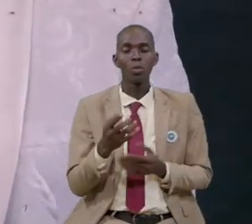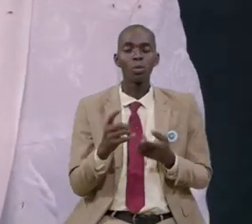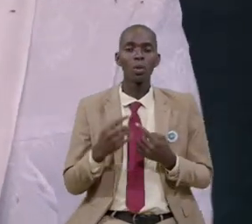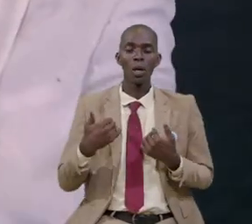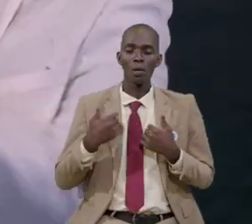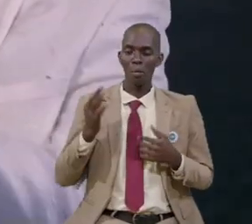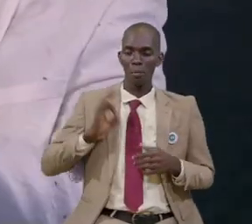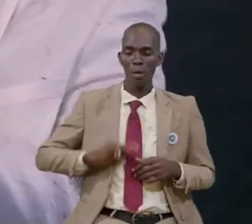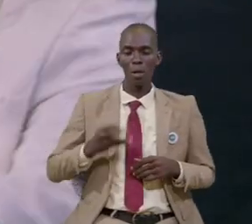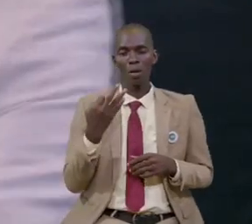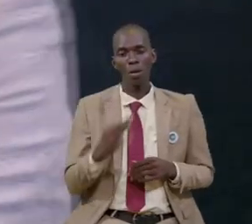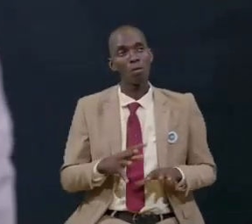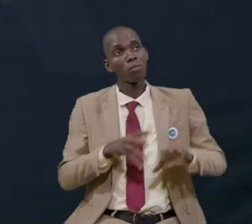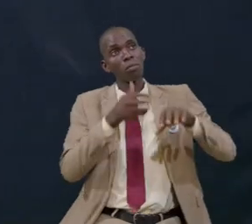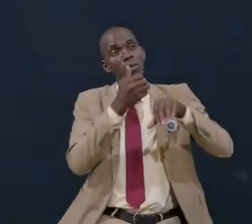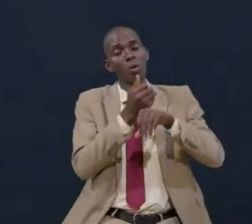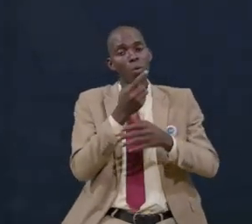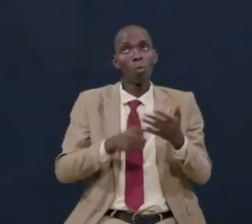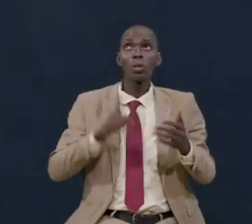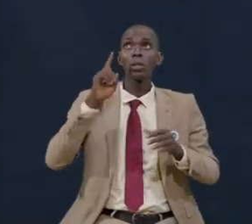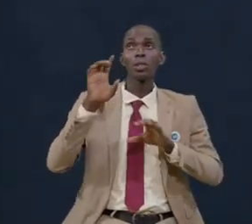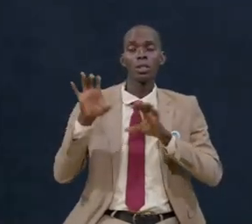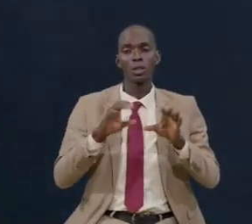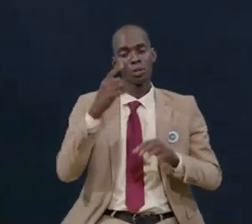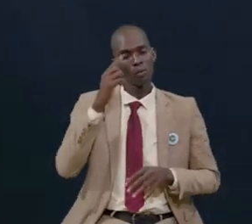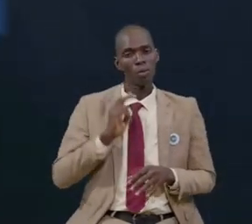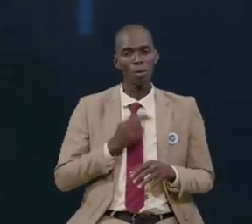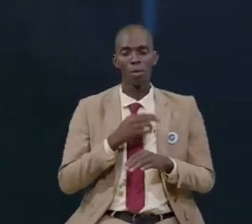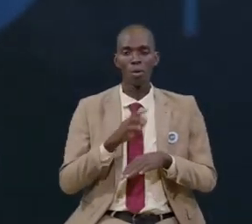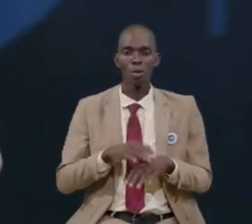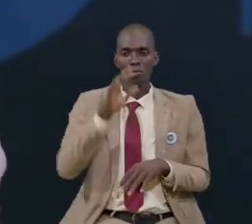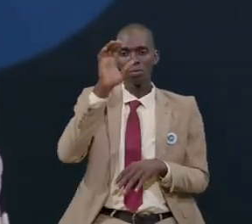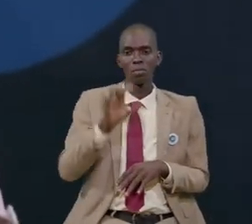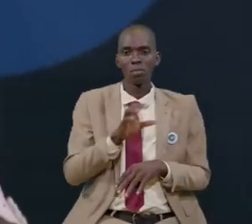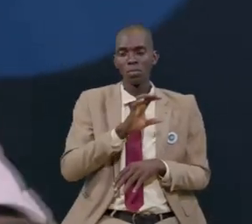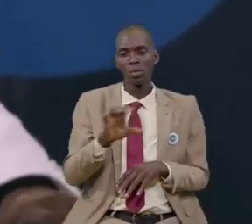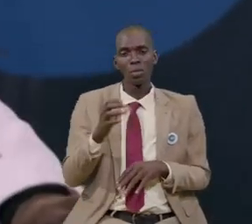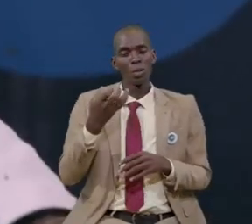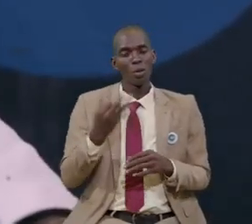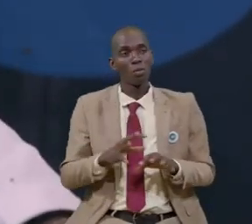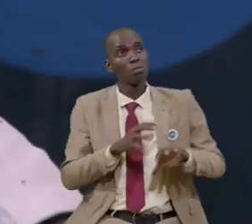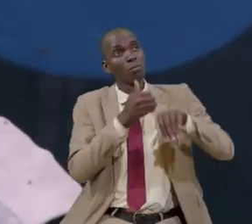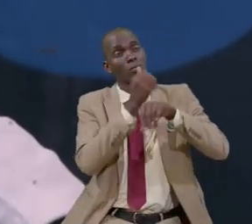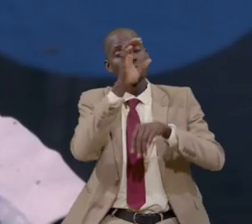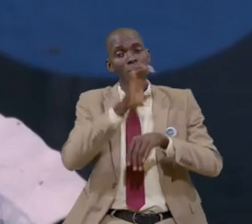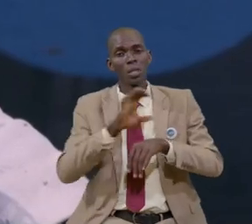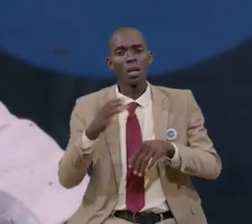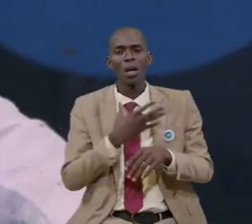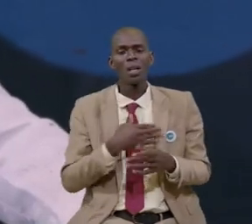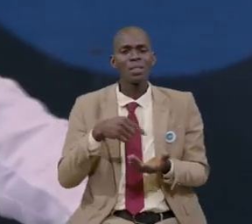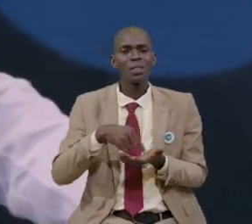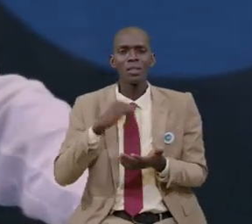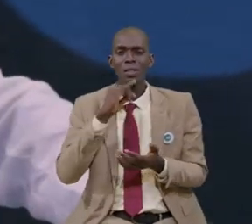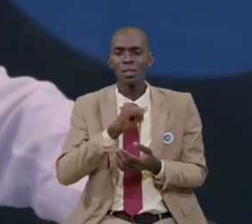du calvaire, ce qu'il a fait pour nous à la croix du calvaire. Alors il vous faut la préparation. C'est un jour spécial, un